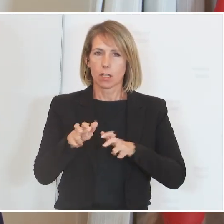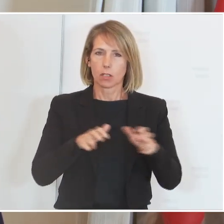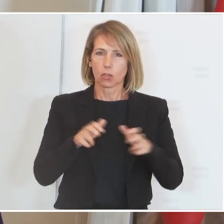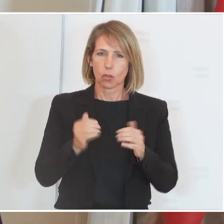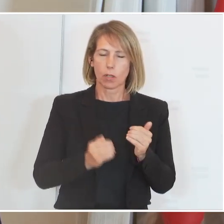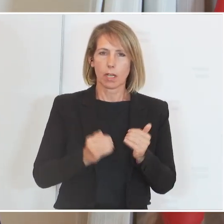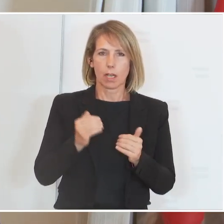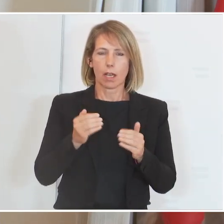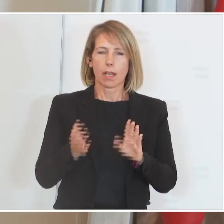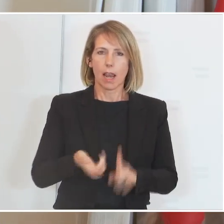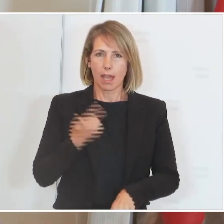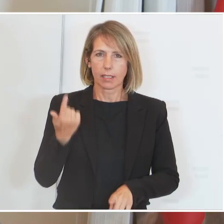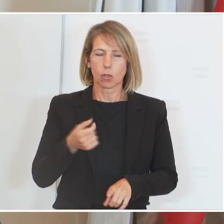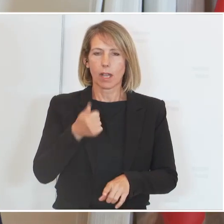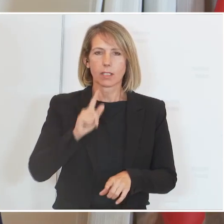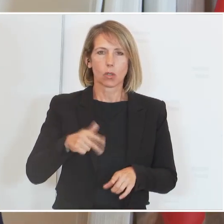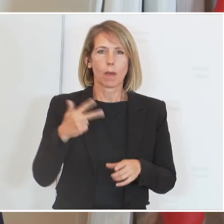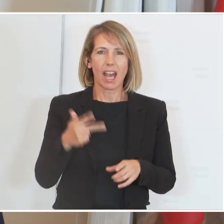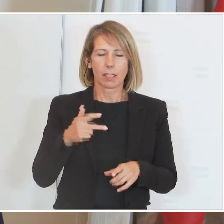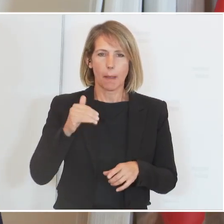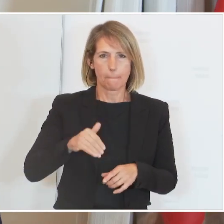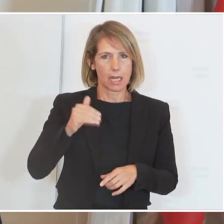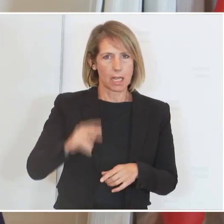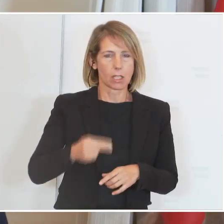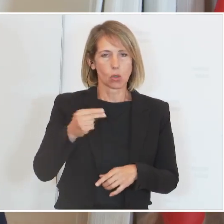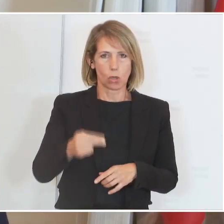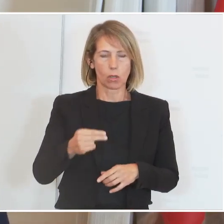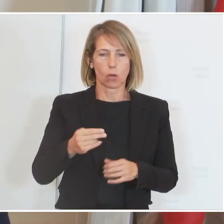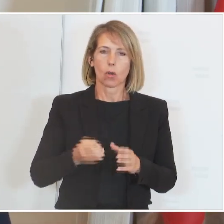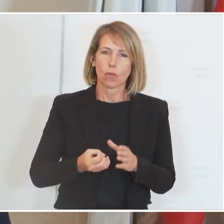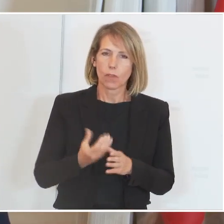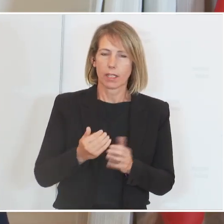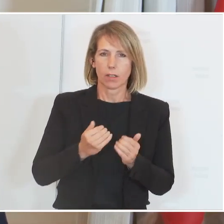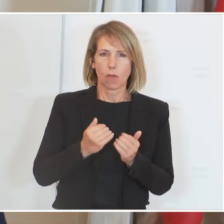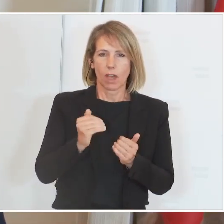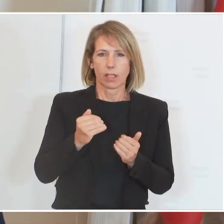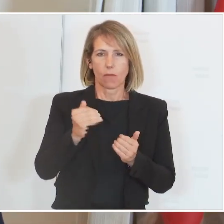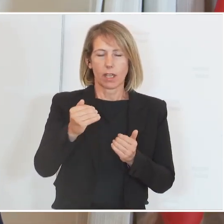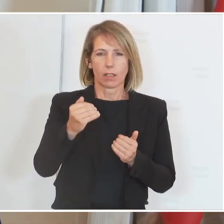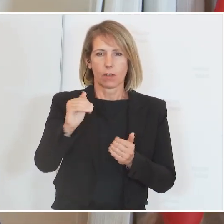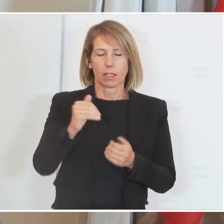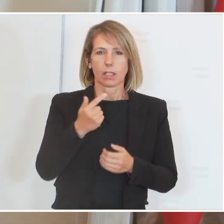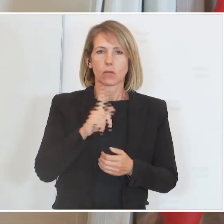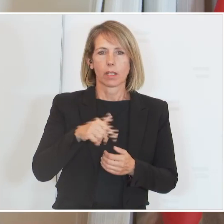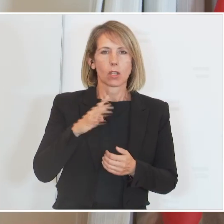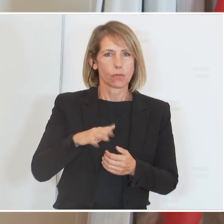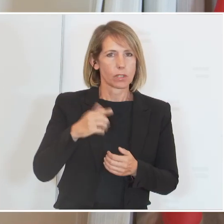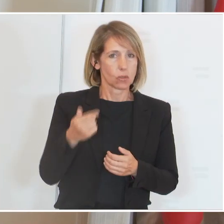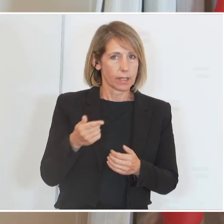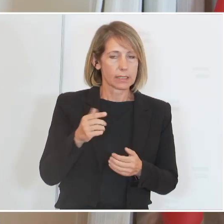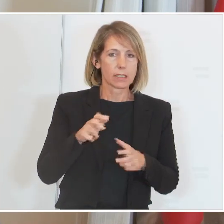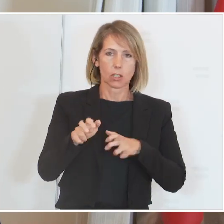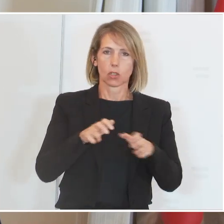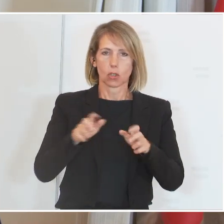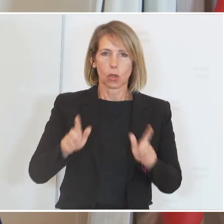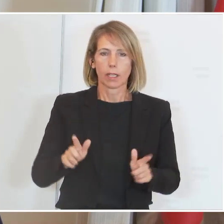1,8 Milliarden Euro, die dann weiter anwächst und im Jahr 2024 eine Steuererleichterung für